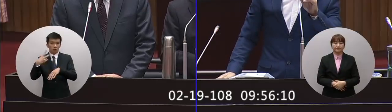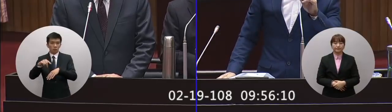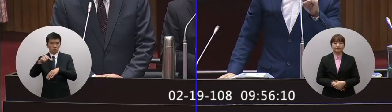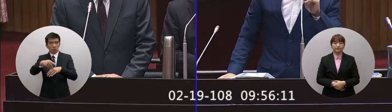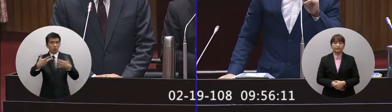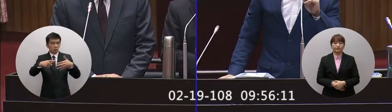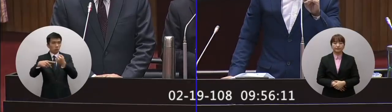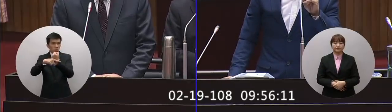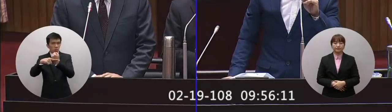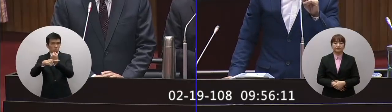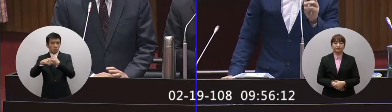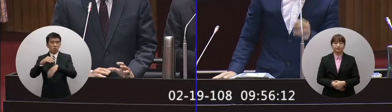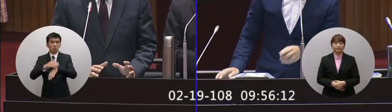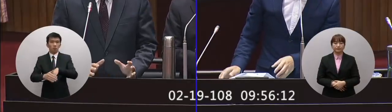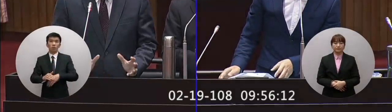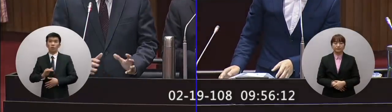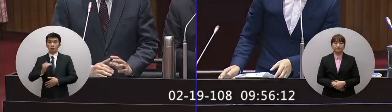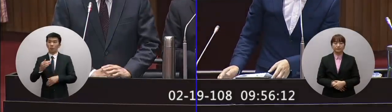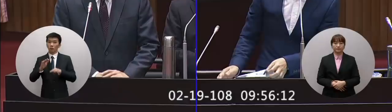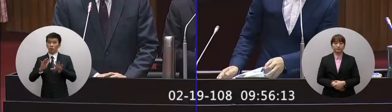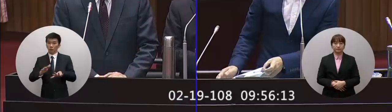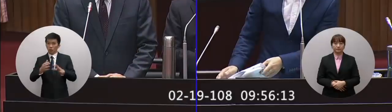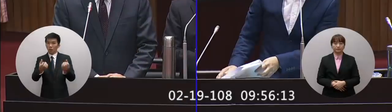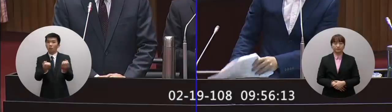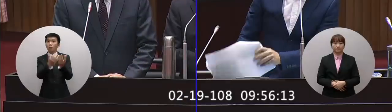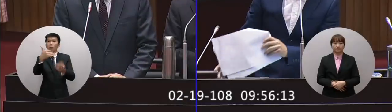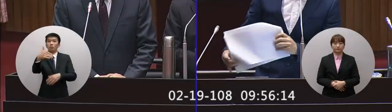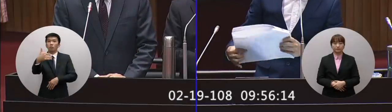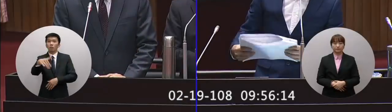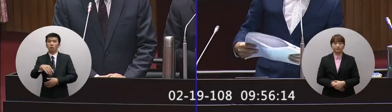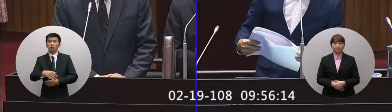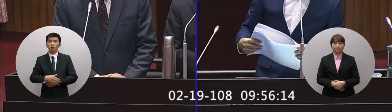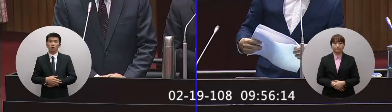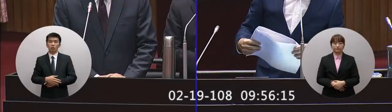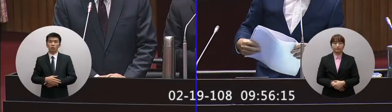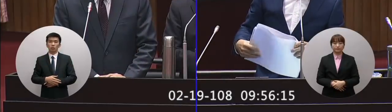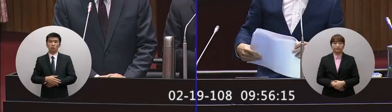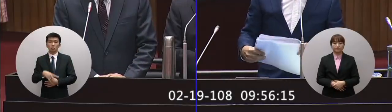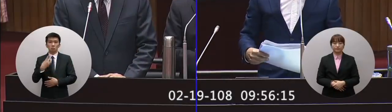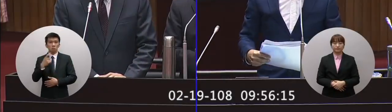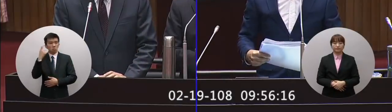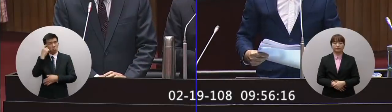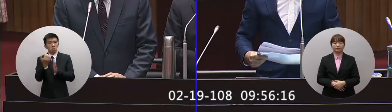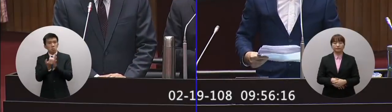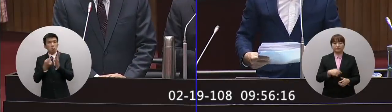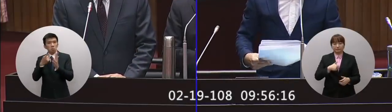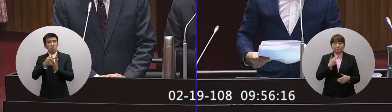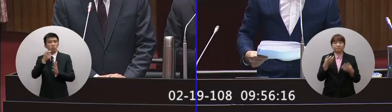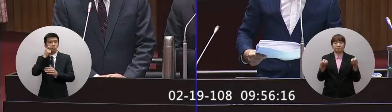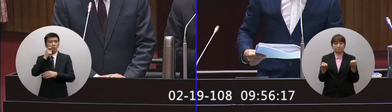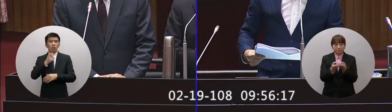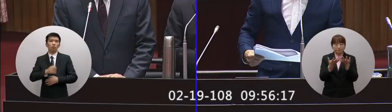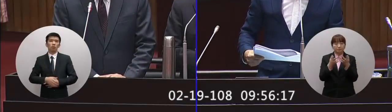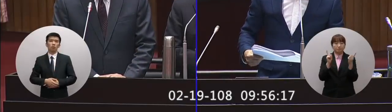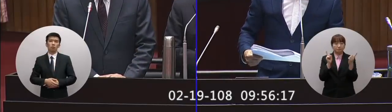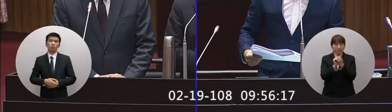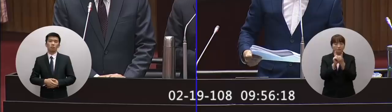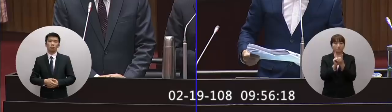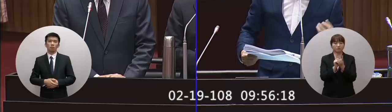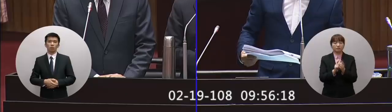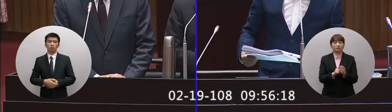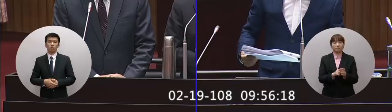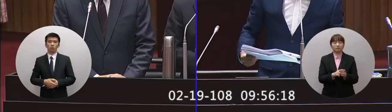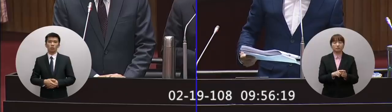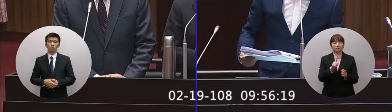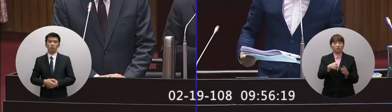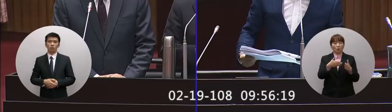问题，但是因为现在没有真正的发生啊，所以我们也无法去预知将来 的结果。真正发生，真正发生，